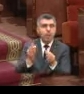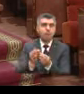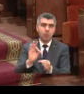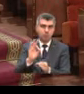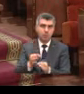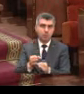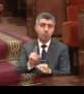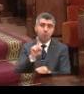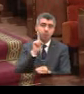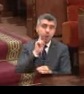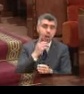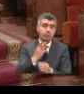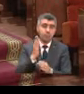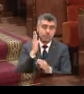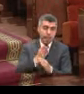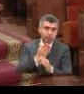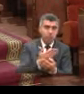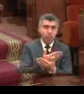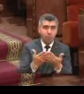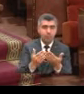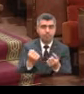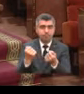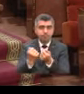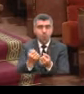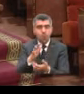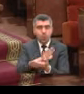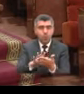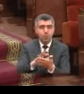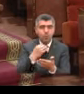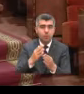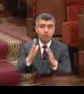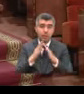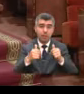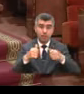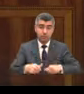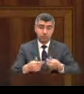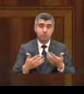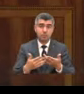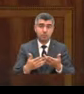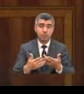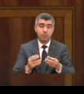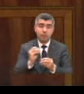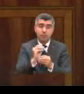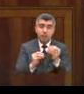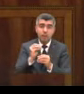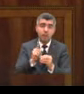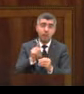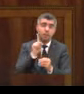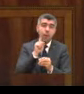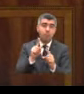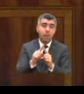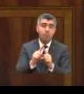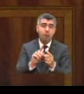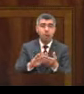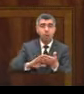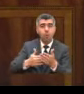على النساء ضحايا العنف واللي كانت أكثر الفئات تضررا خلال الجائحة، فكنعتقد على أن النساء هما الدعامة الأساسية